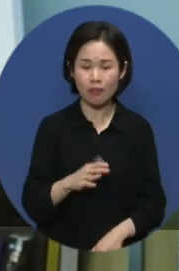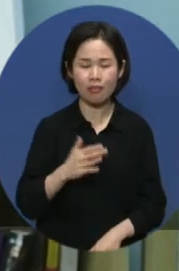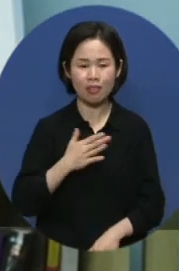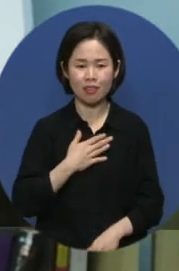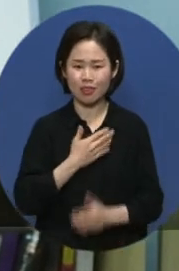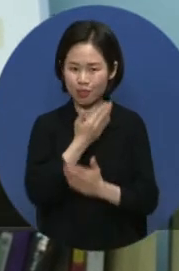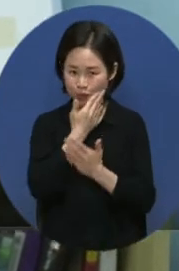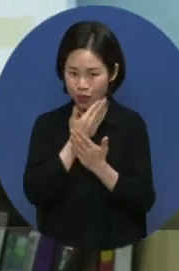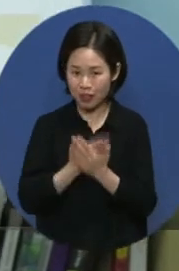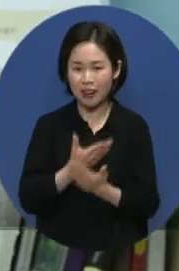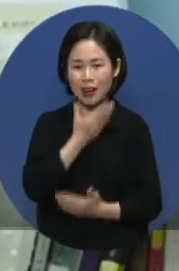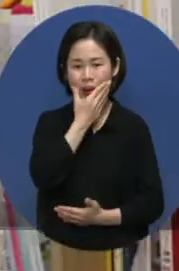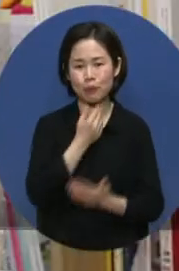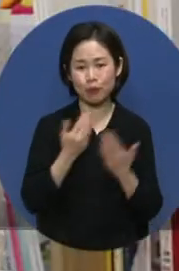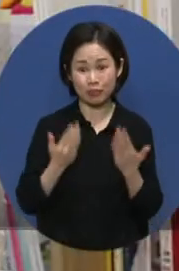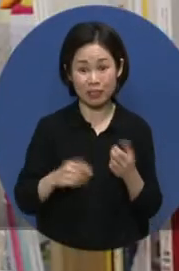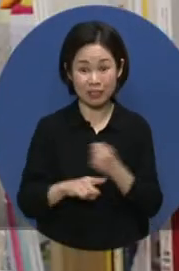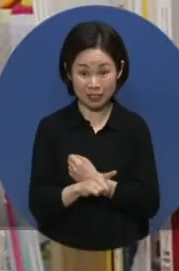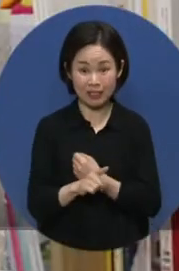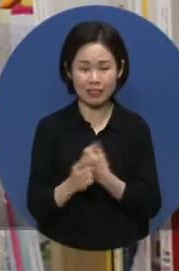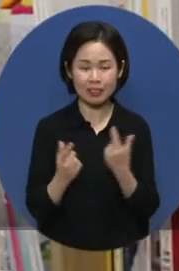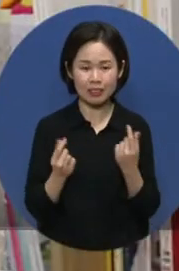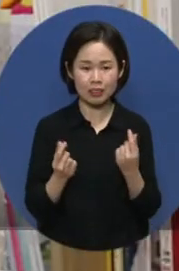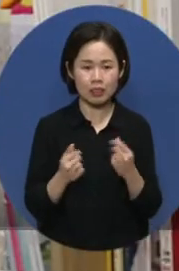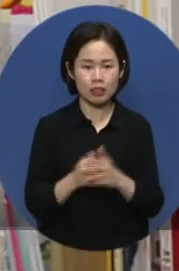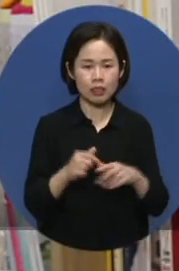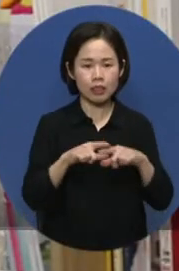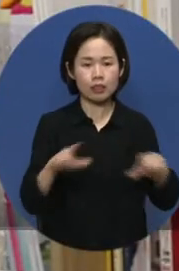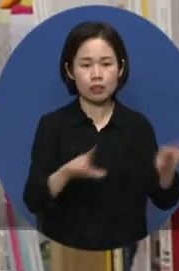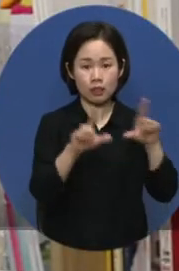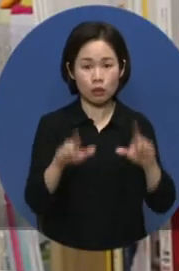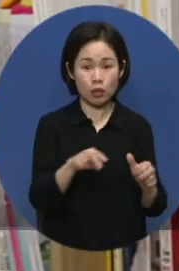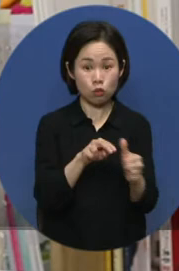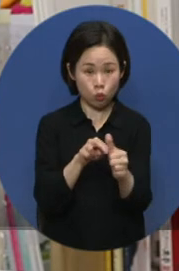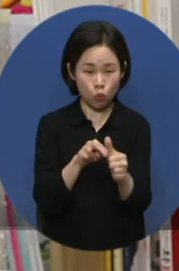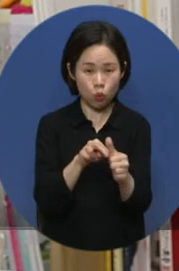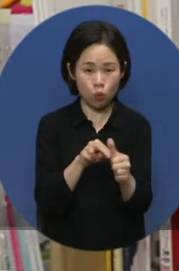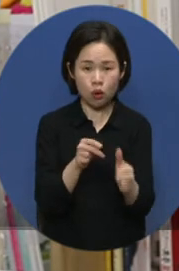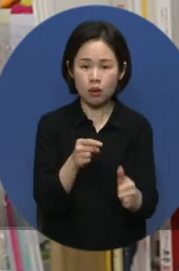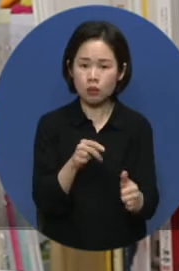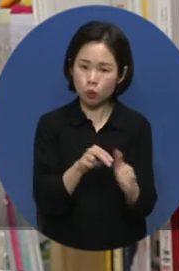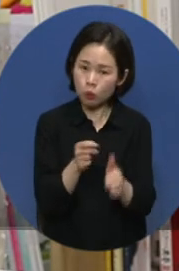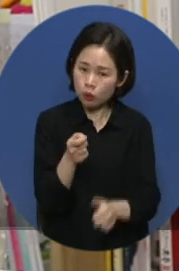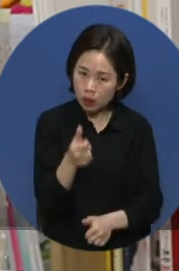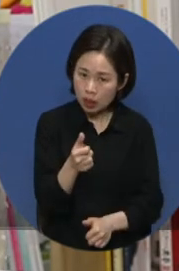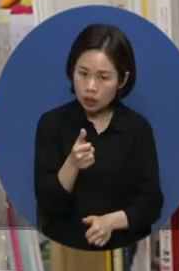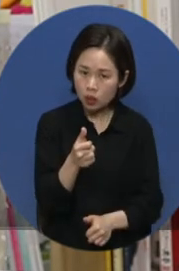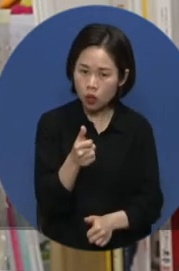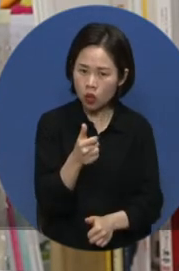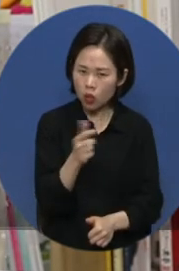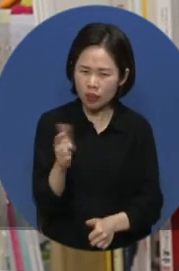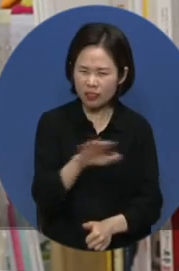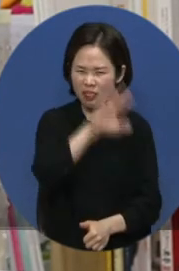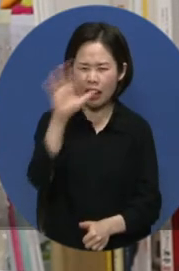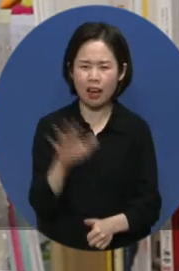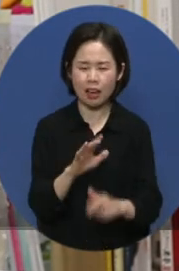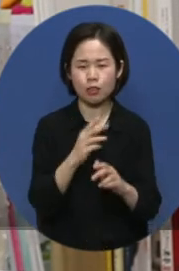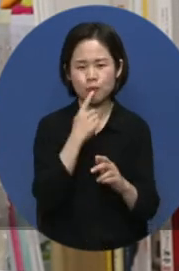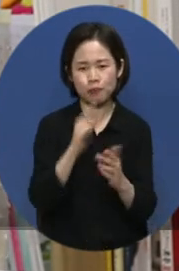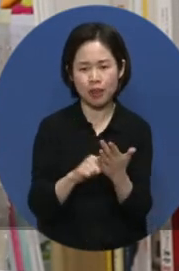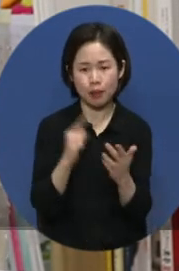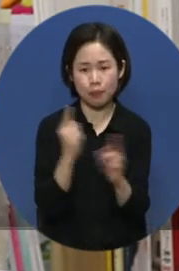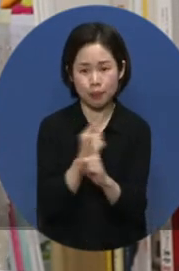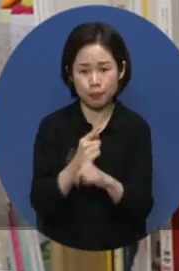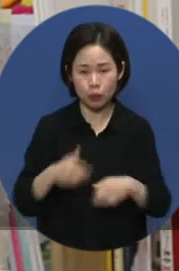수 있다 이런 상황일 텐데요. 그 일상에서 보는 모든 정보, 아주 작은 정보들이 다 쉽게 바꿔야 된다고 생각이 들어요. 예를